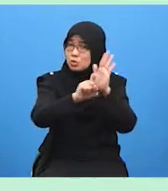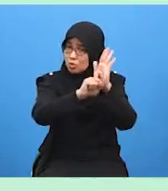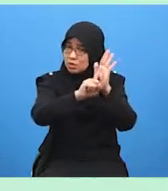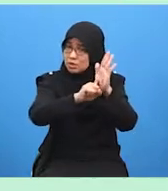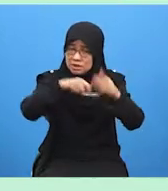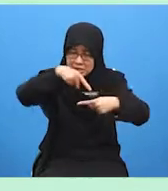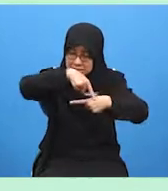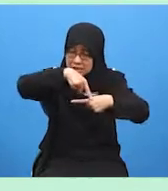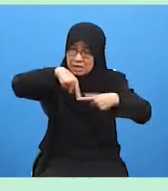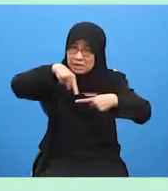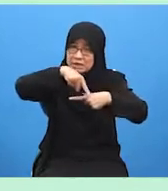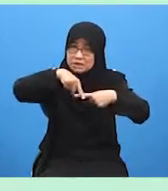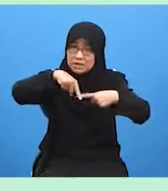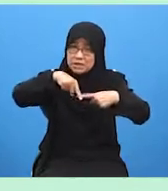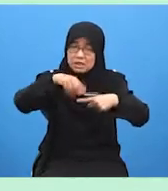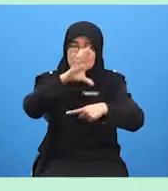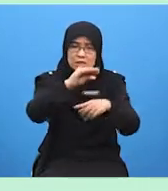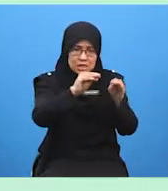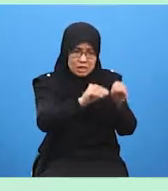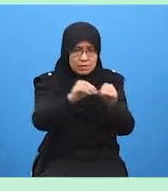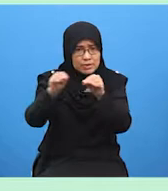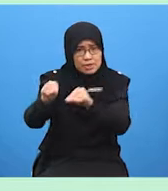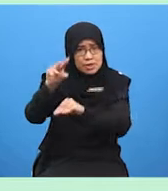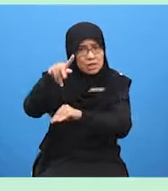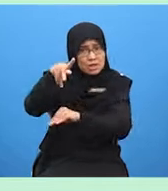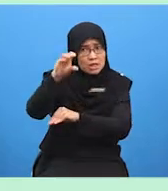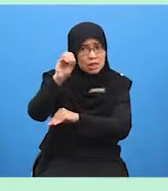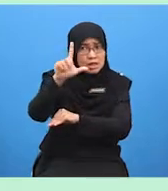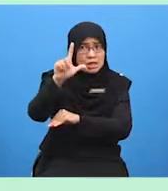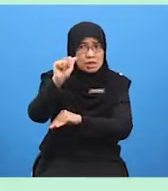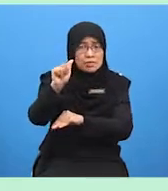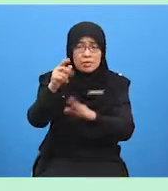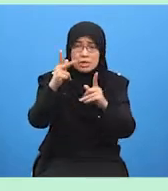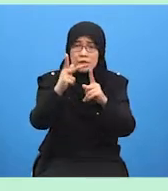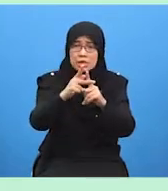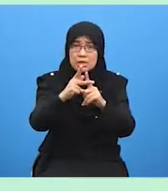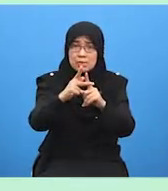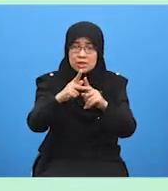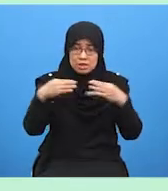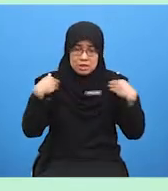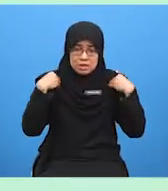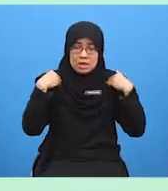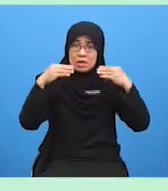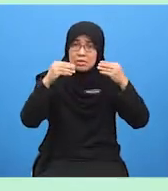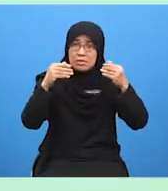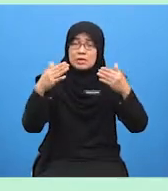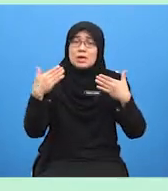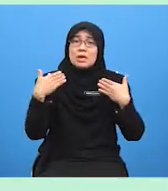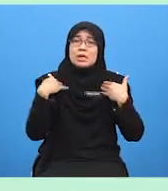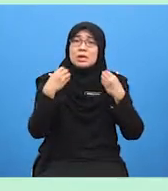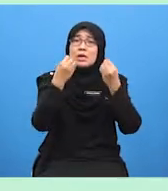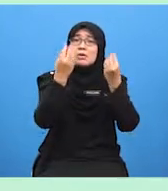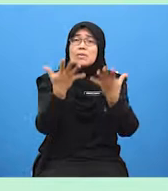dan juga ketika memindahkan pola kepada fabrik. terdapat pelbagai warna kapur